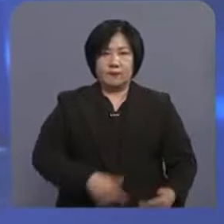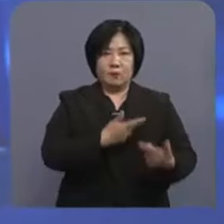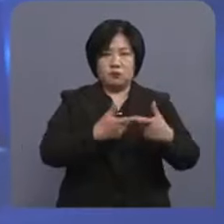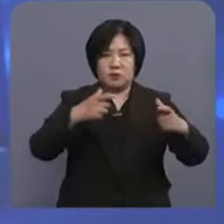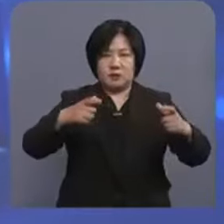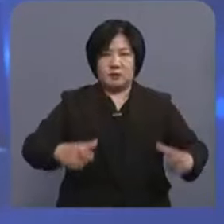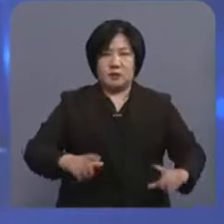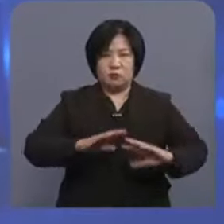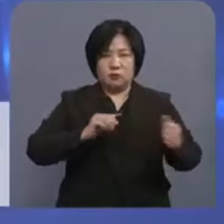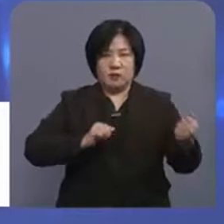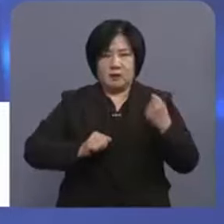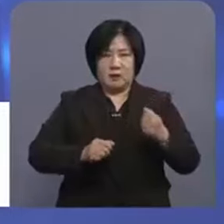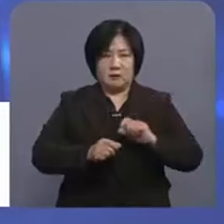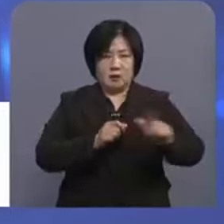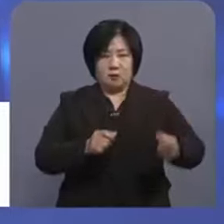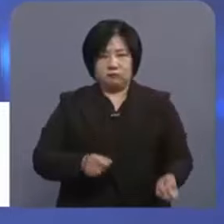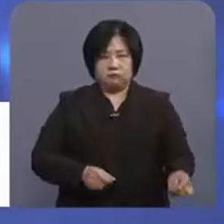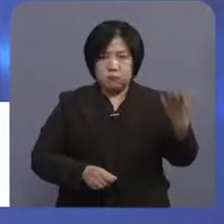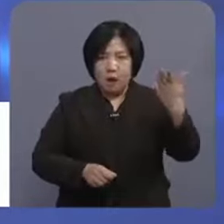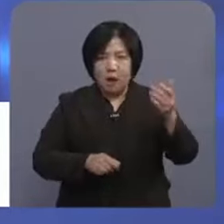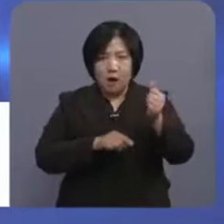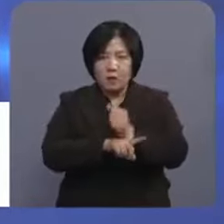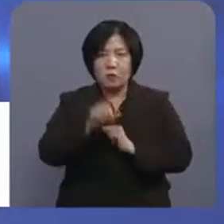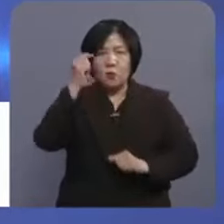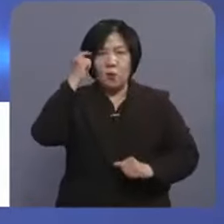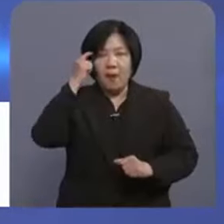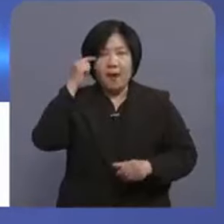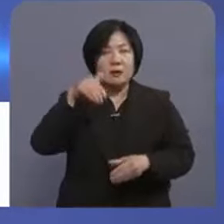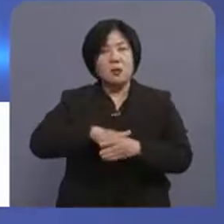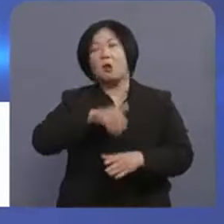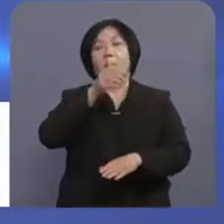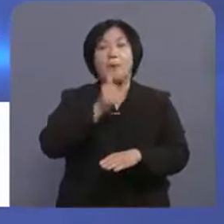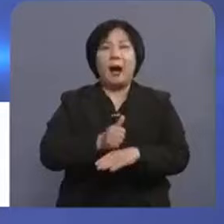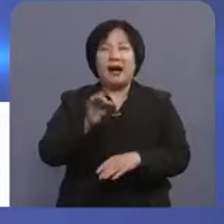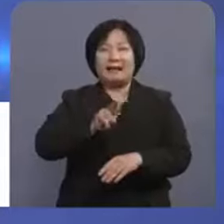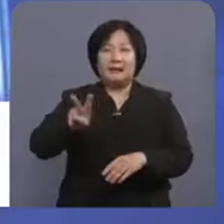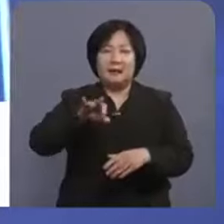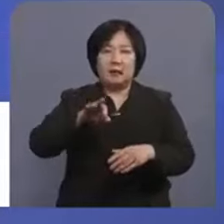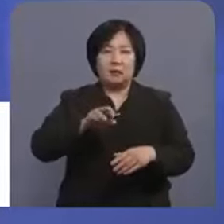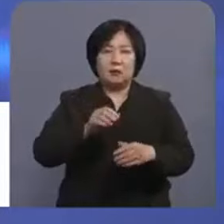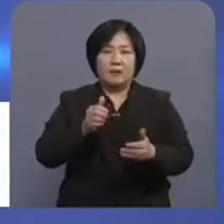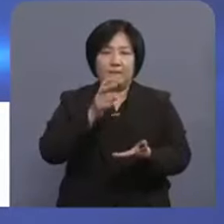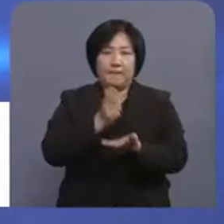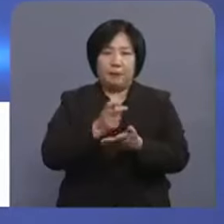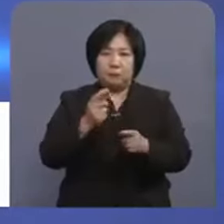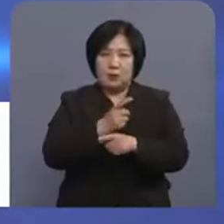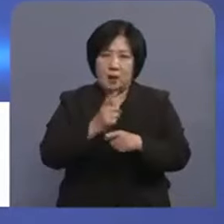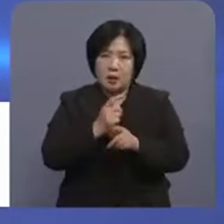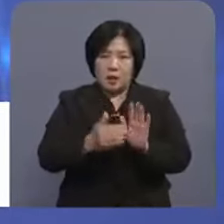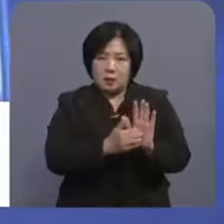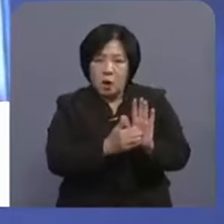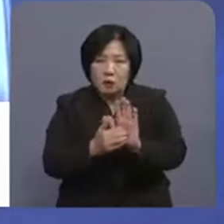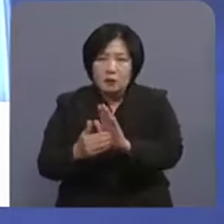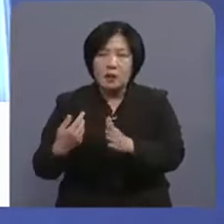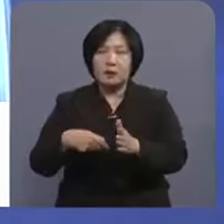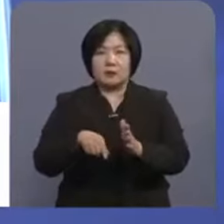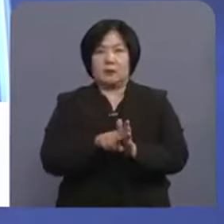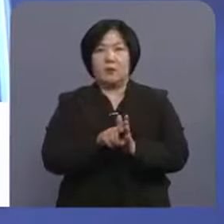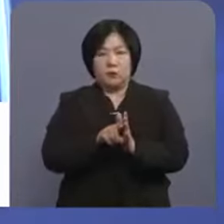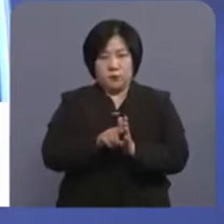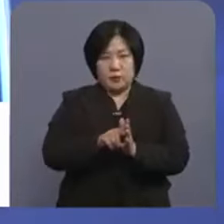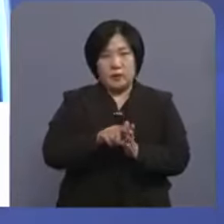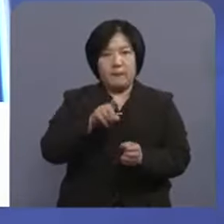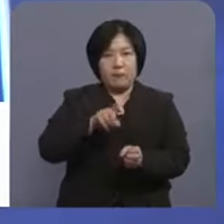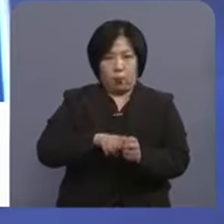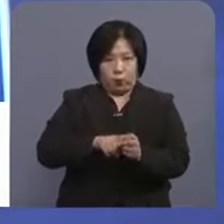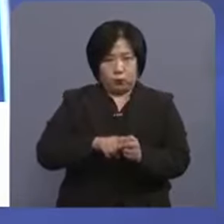부산에서 국민의힘이 압승을 거둔 건 선거 막판 야권의 개헌선을 견제하기 위한 보수층의 심리가 크게 작용을